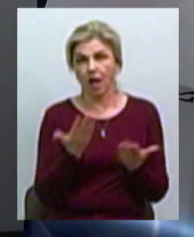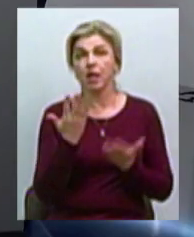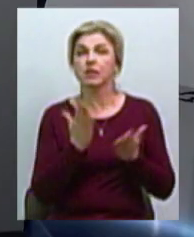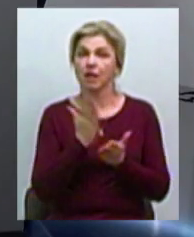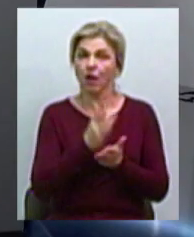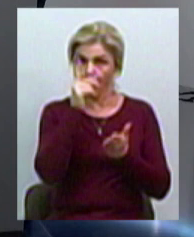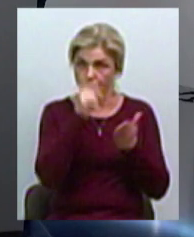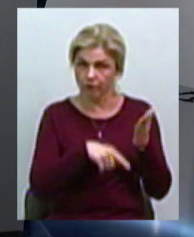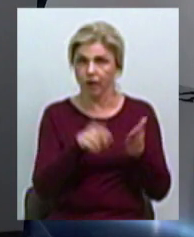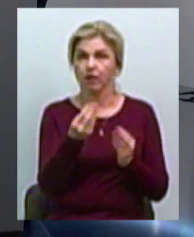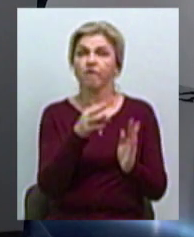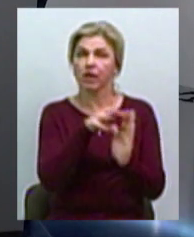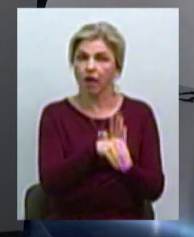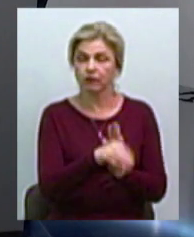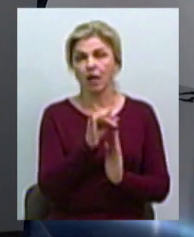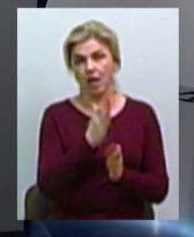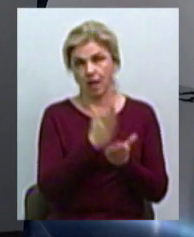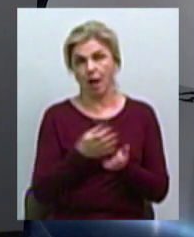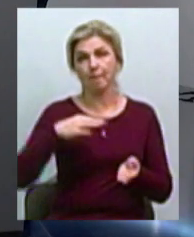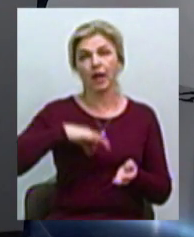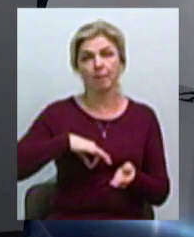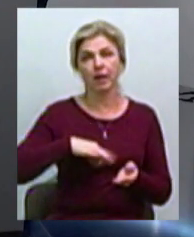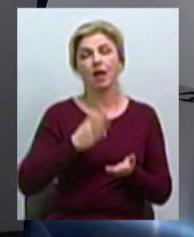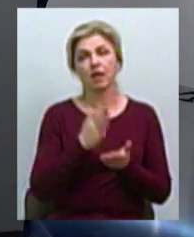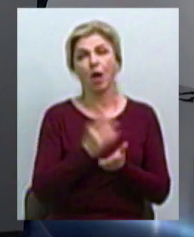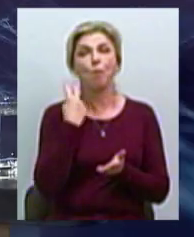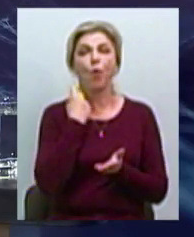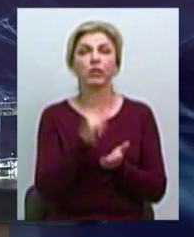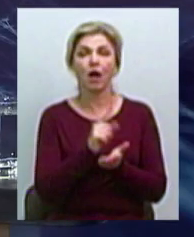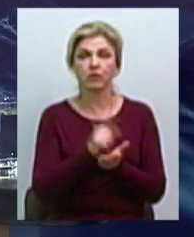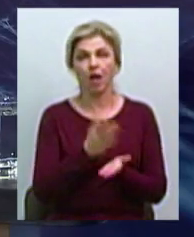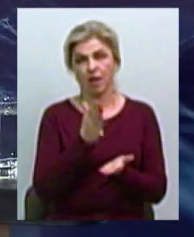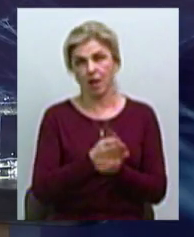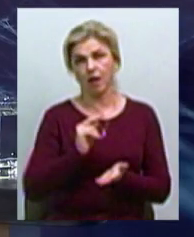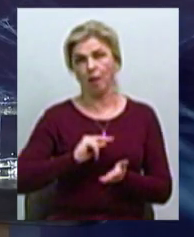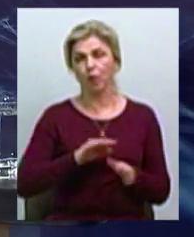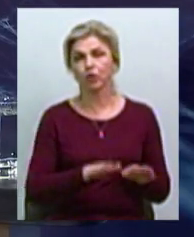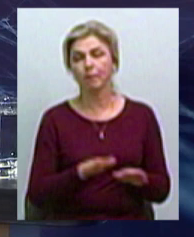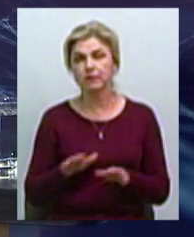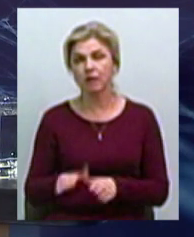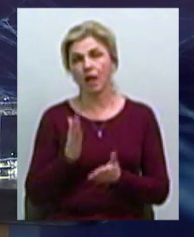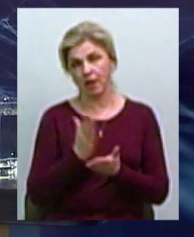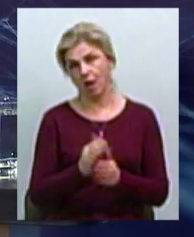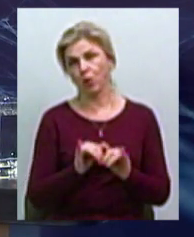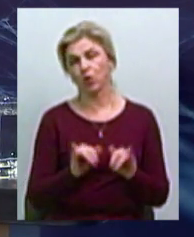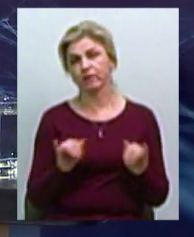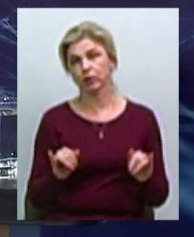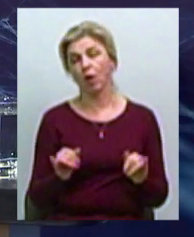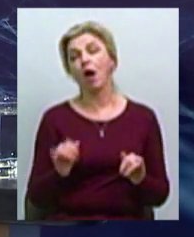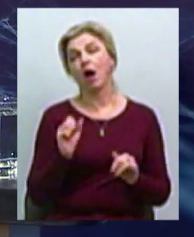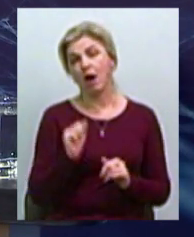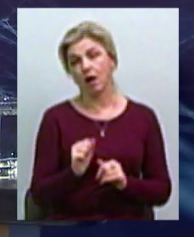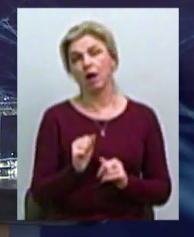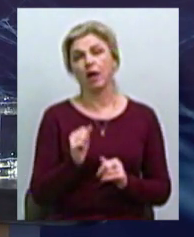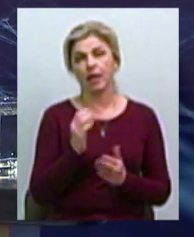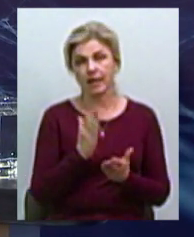ви вкладаєте, і є прибуток, є податки, є робочі місця, є фактично розвиток. Між тим, як я вже